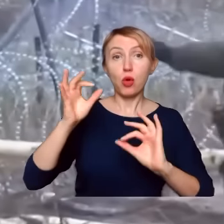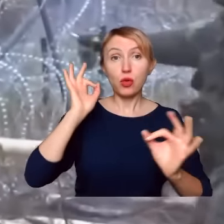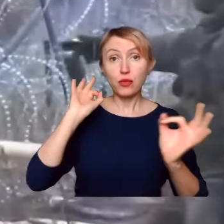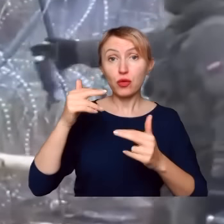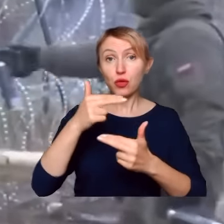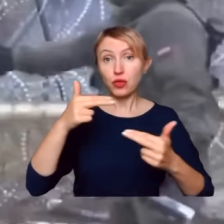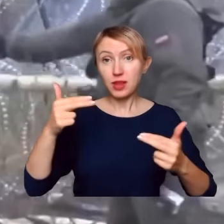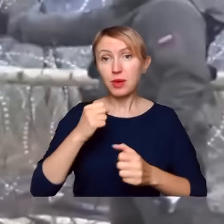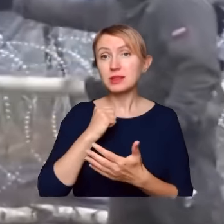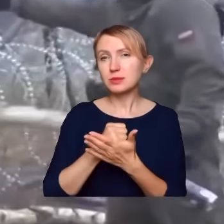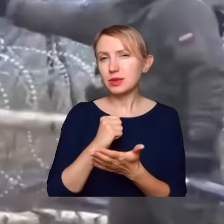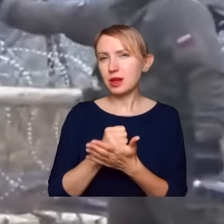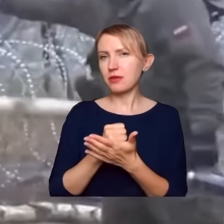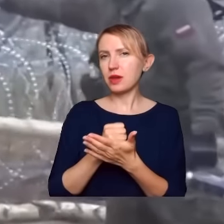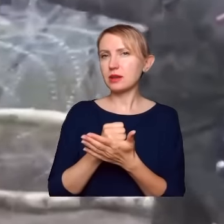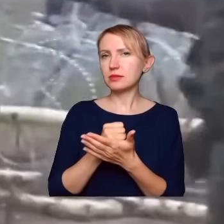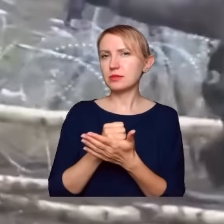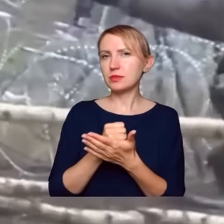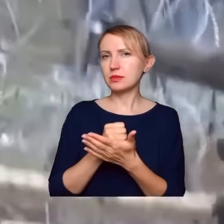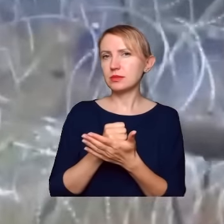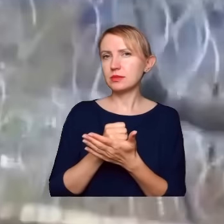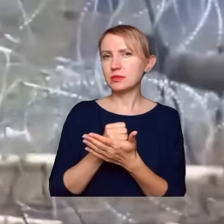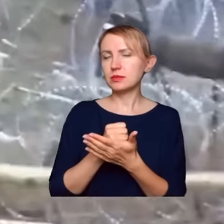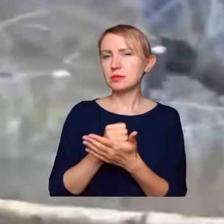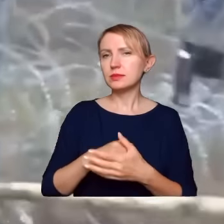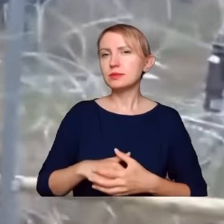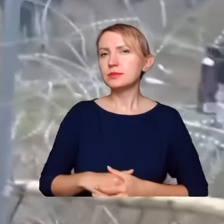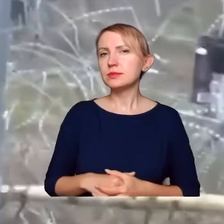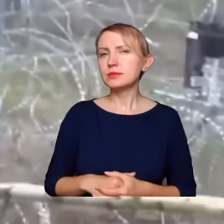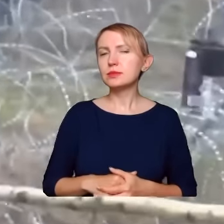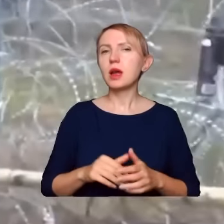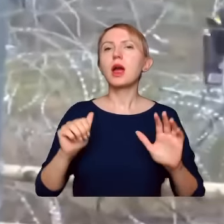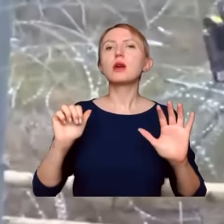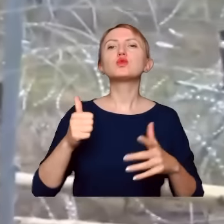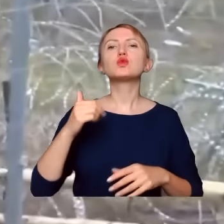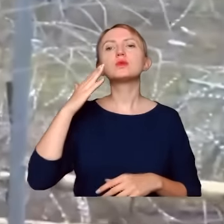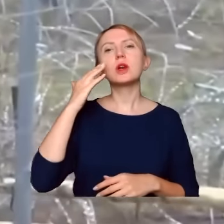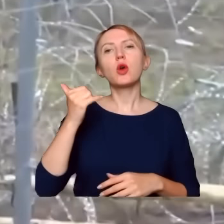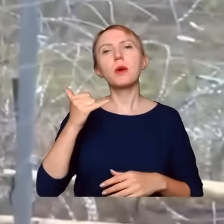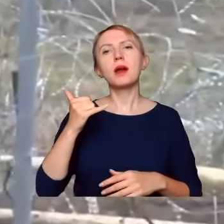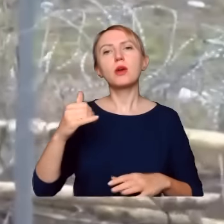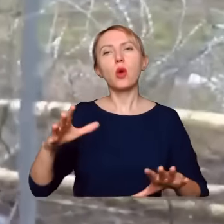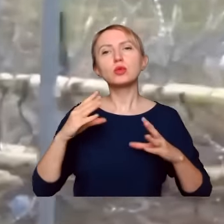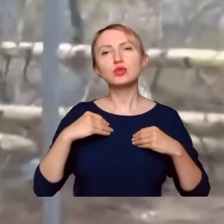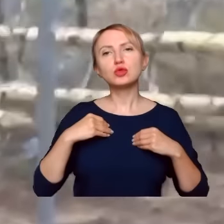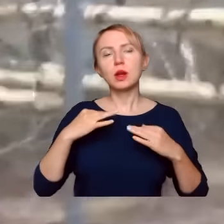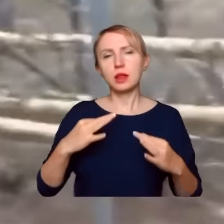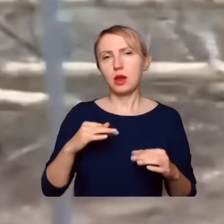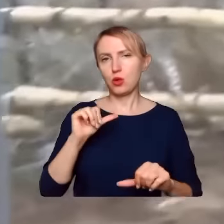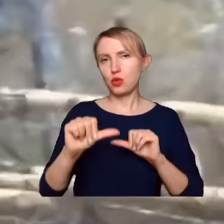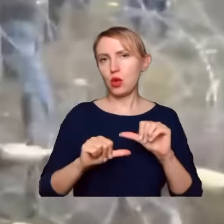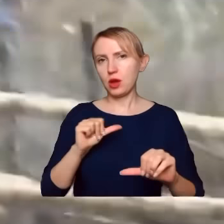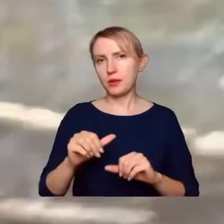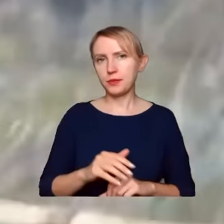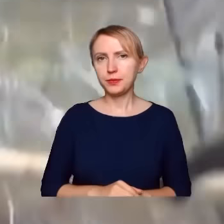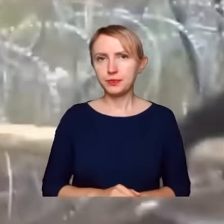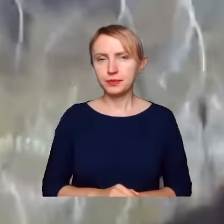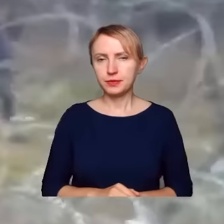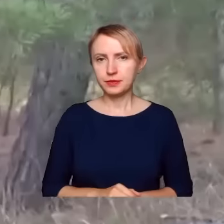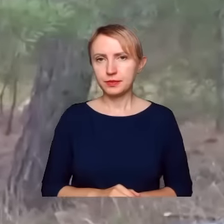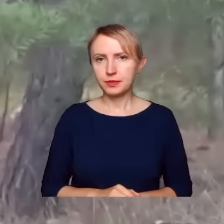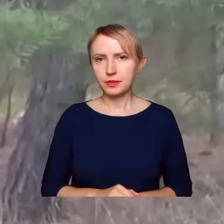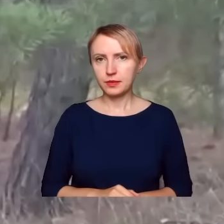sprawie powziąłem 6 maja tego roku. Proszę zwrócić uwagę, że jest